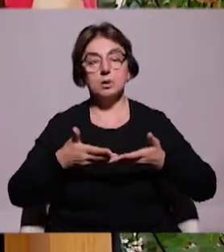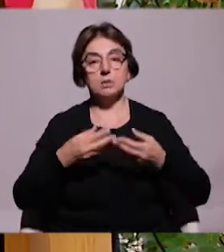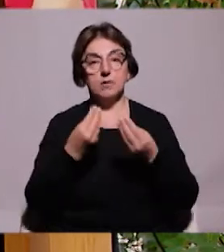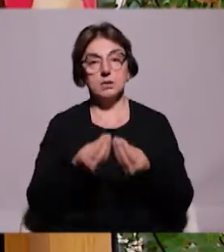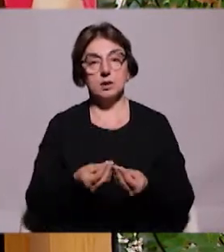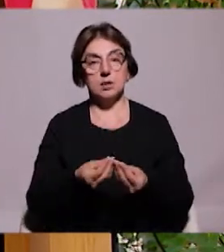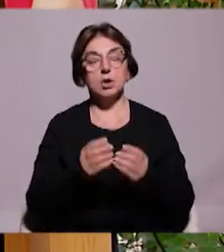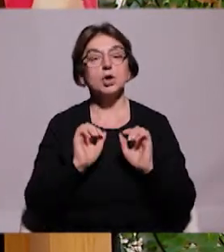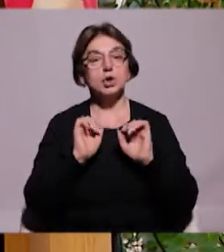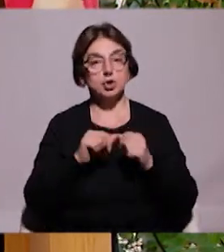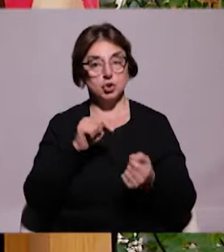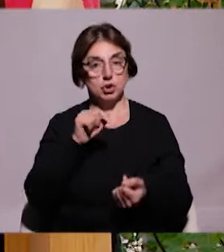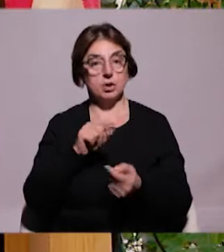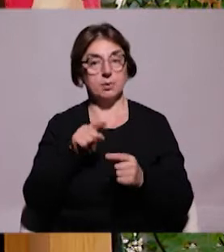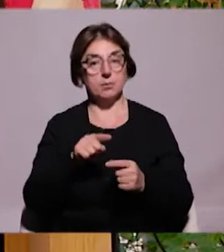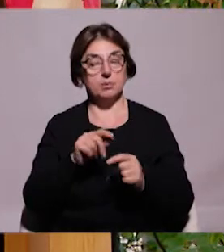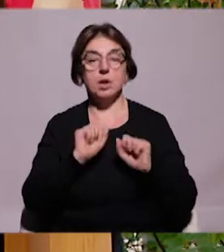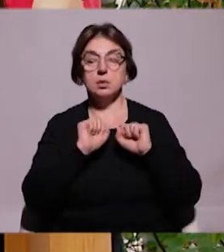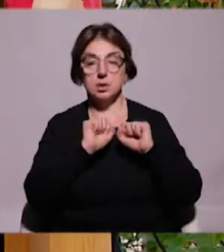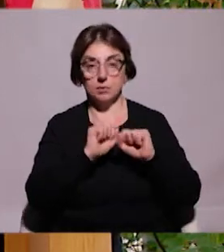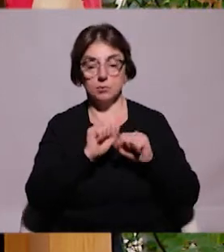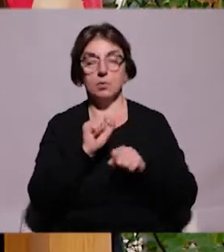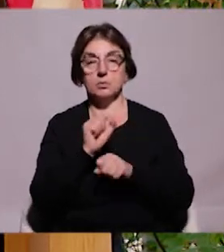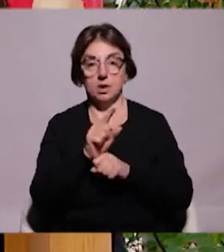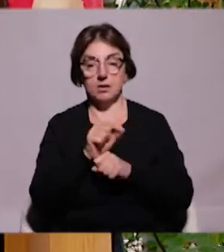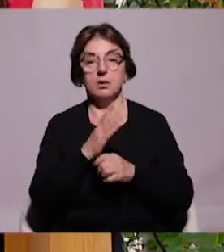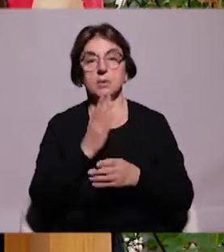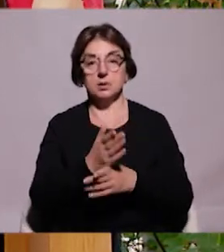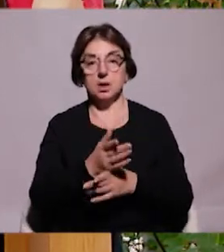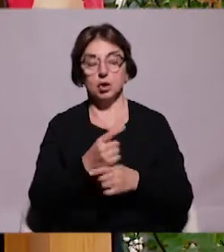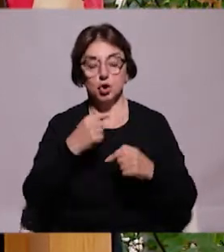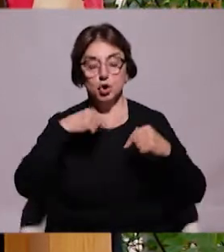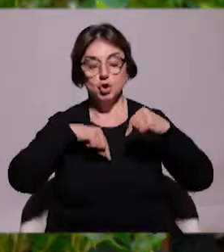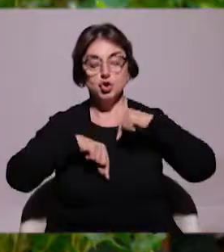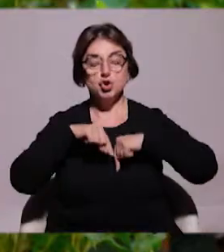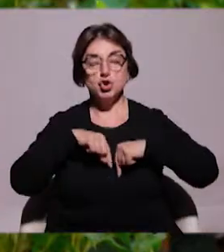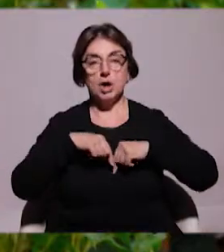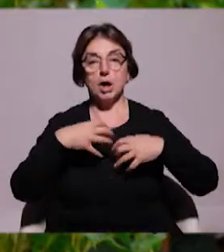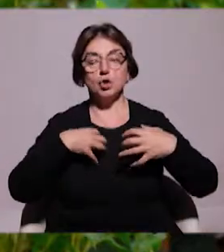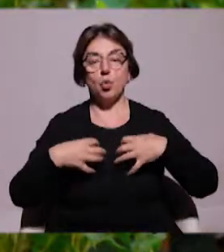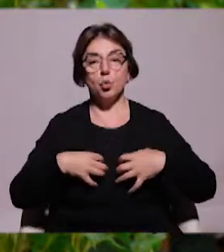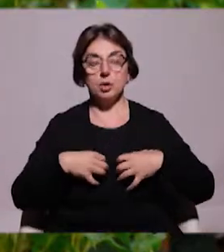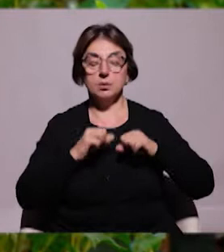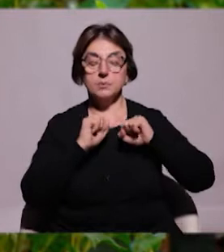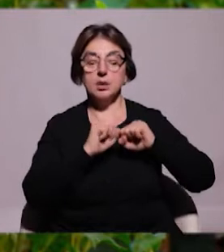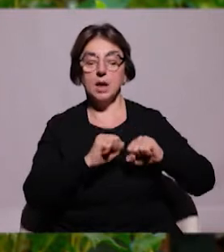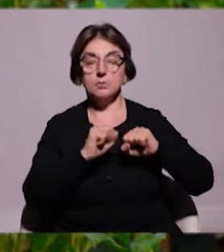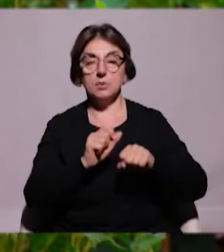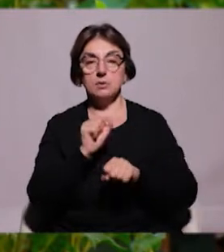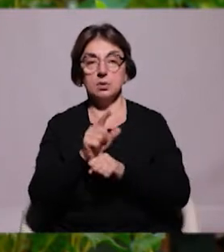ზენს. შესაბამისად, ამას დამცველობითი ფუნქციას აქვს, შინაგანი ორგანოების დამცველობით